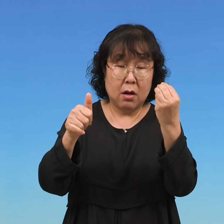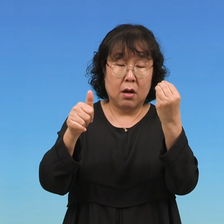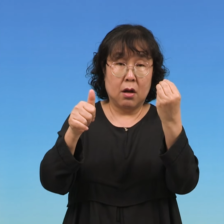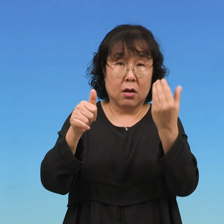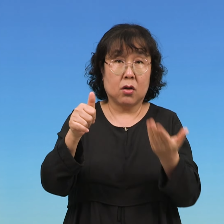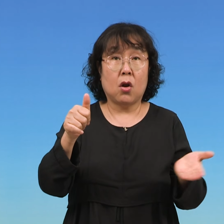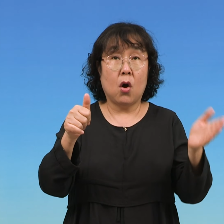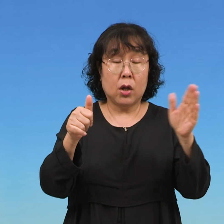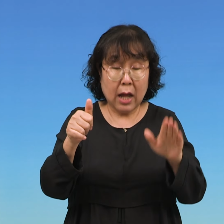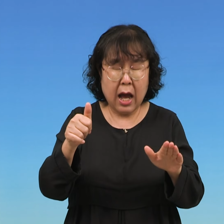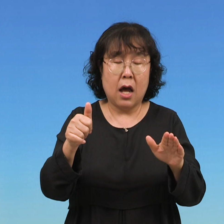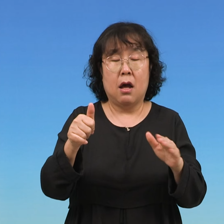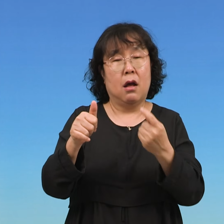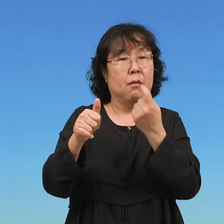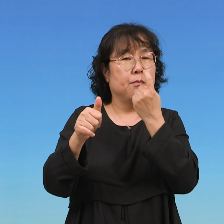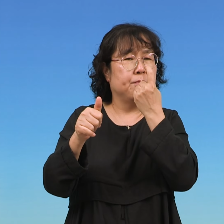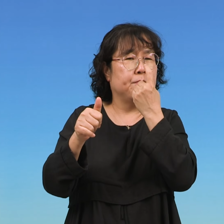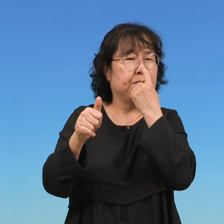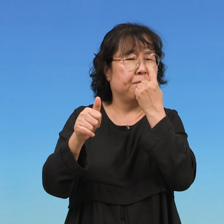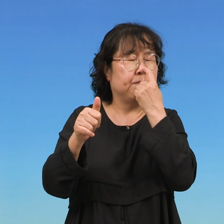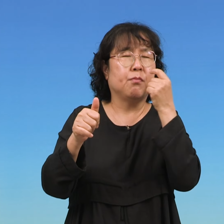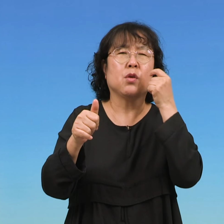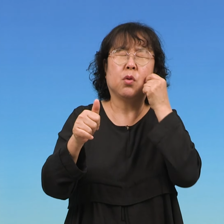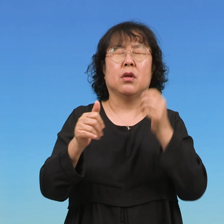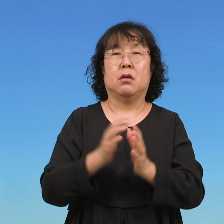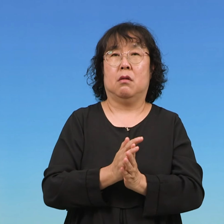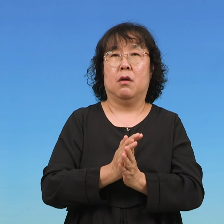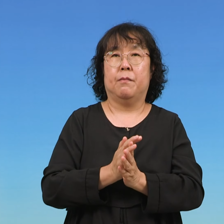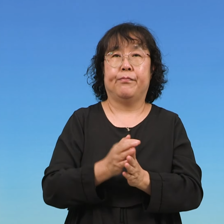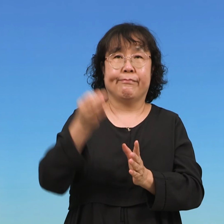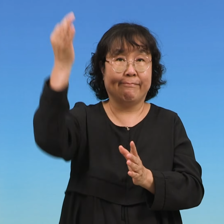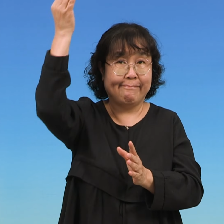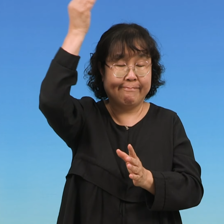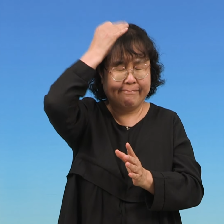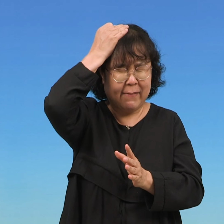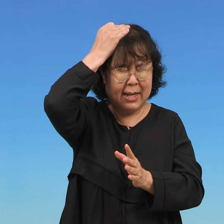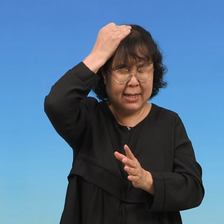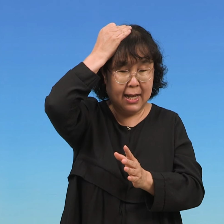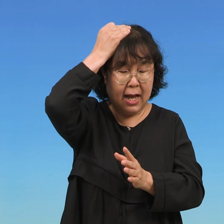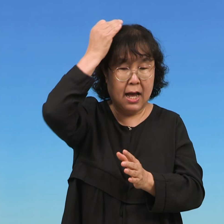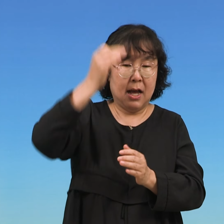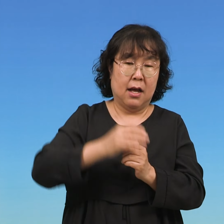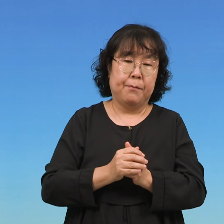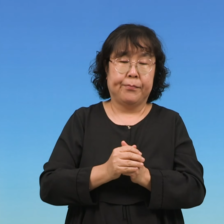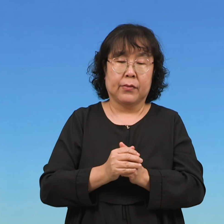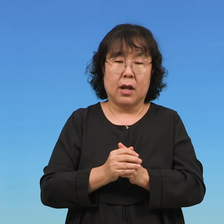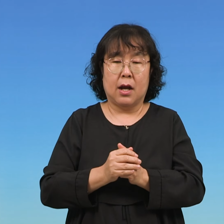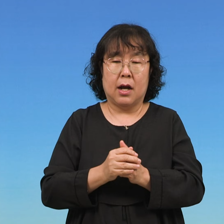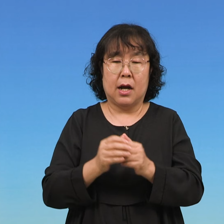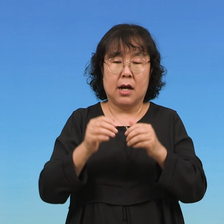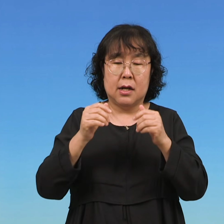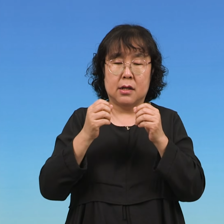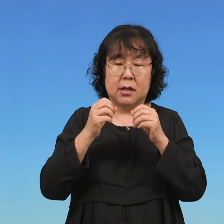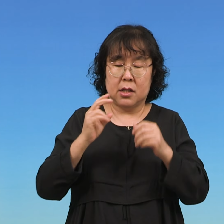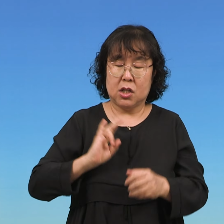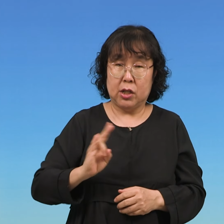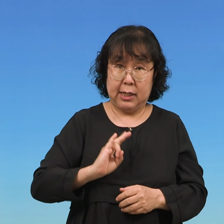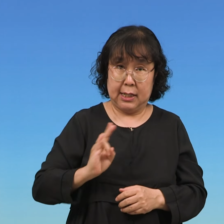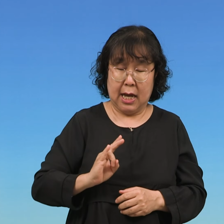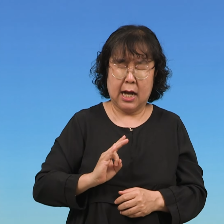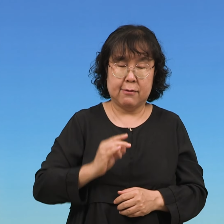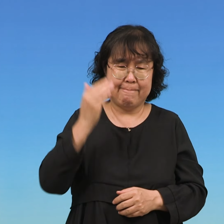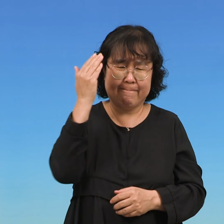그 하시는 본게 있는 사람이에요 당대 최고의 선지자 청렴하고 정직하고